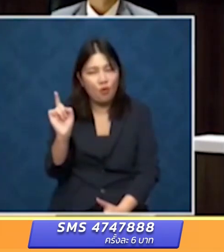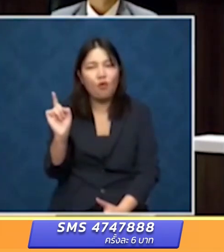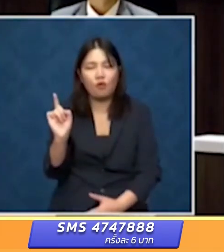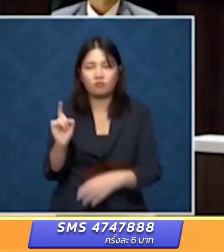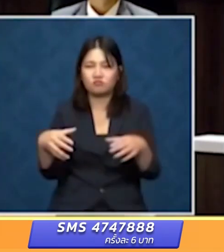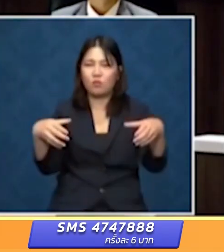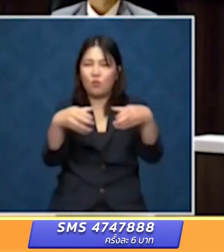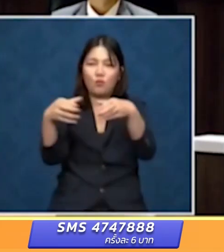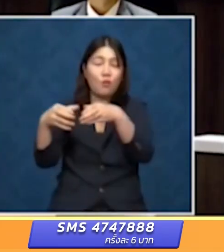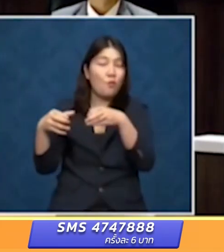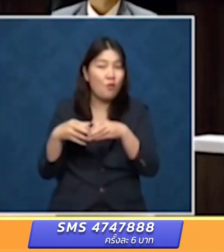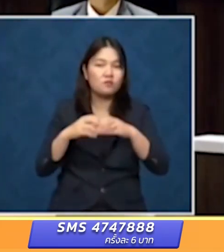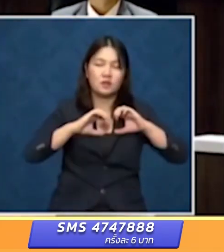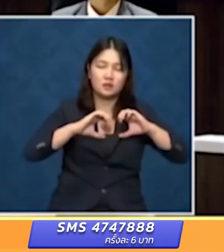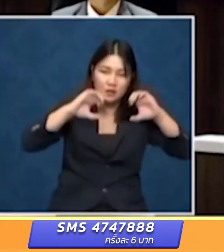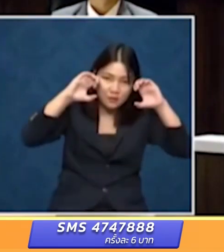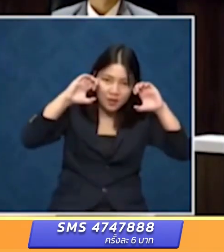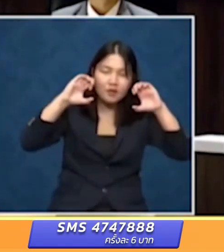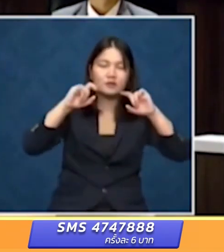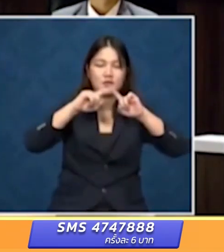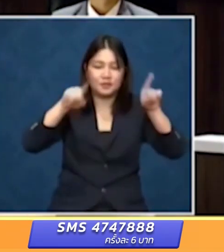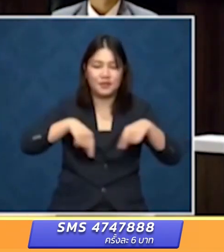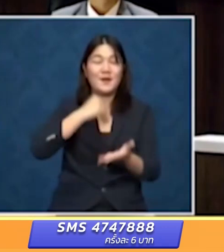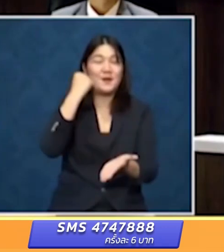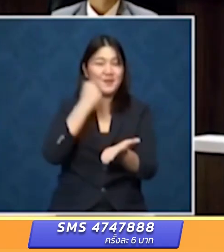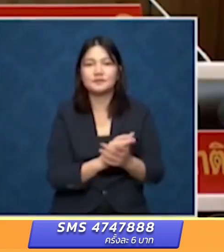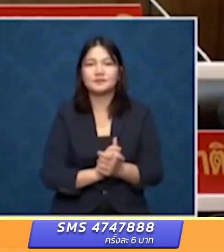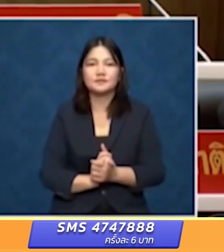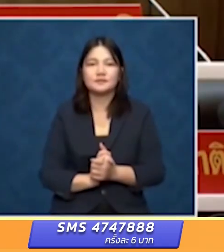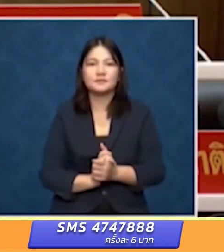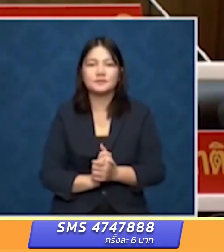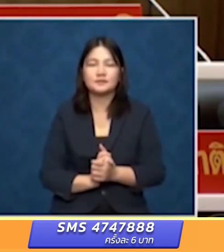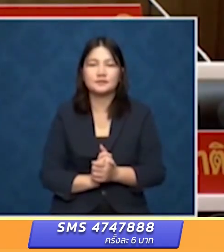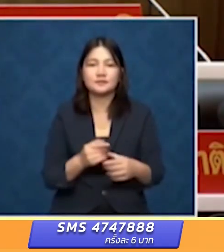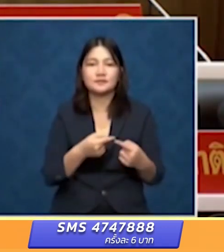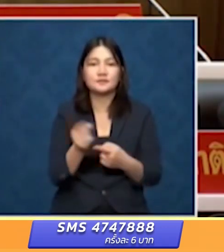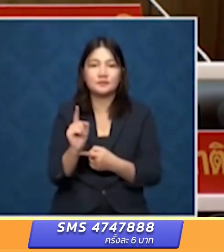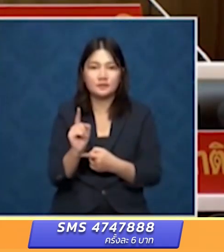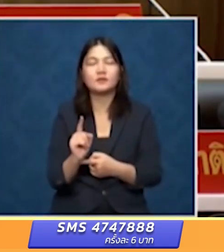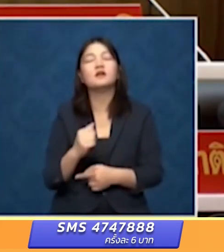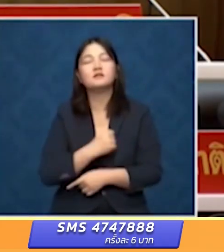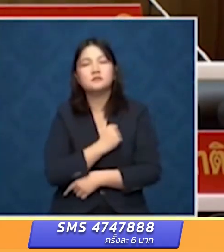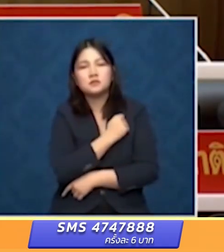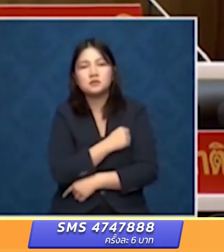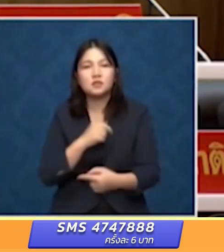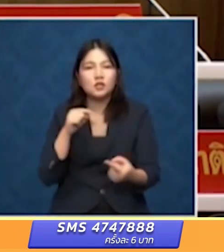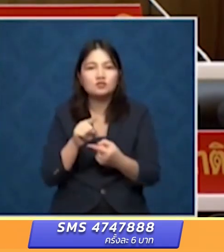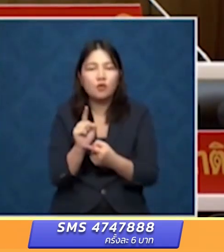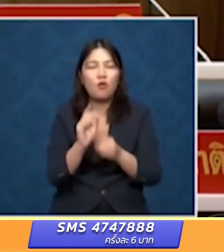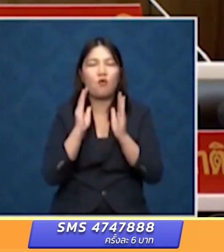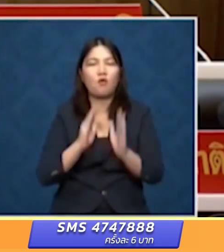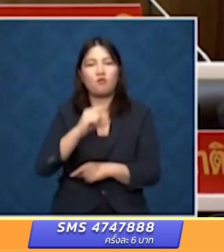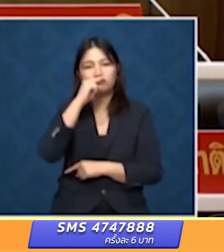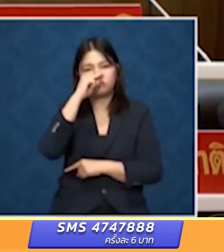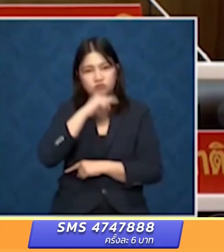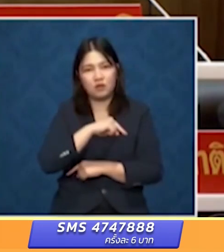ณสาเหมูฮัมหมัดอาดิลุสนะคะสสปัตตานีพรรคประชาชาติแสดงความเสียใจต่อทุกชีวิตที่ได้รับผลกระทบจาก